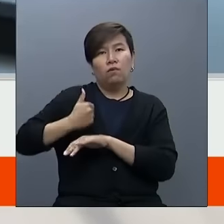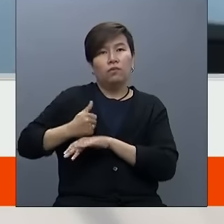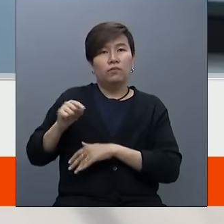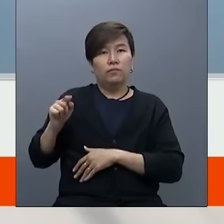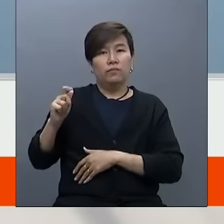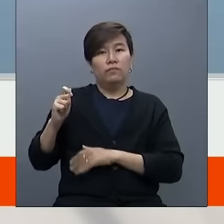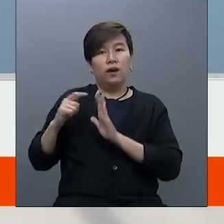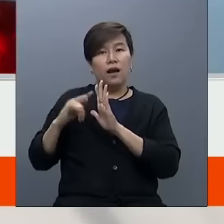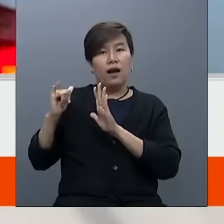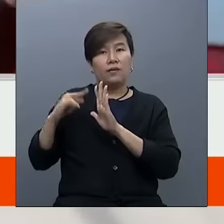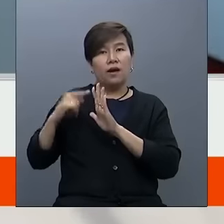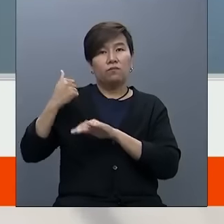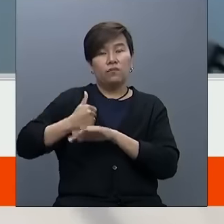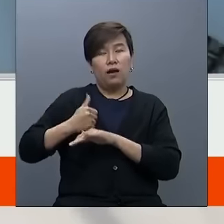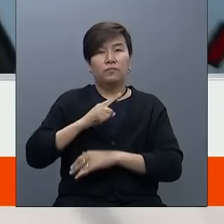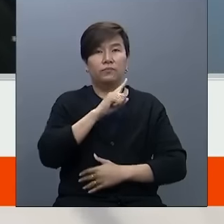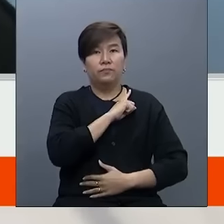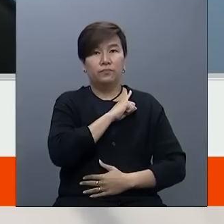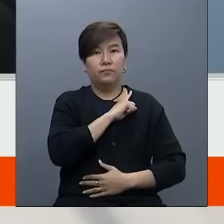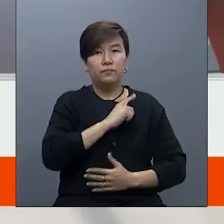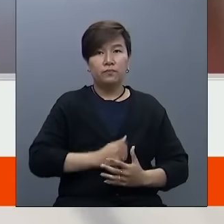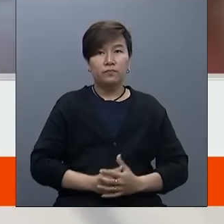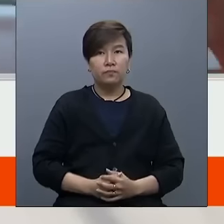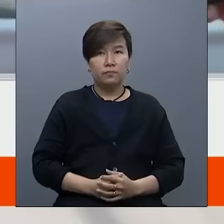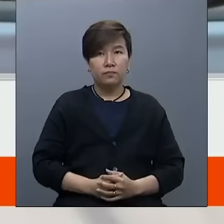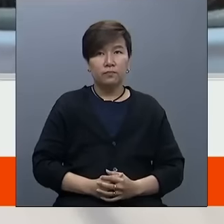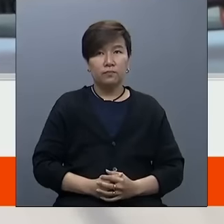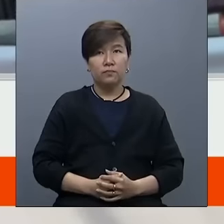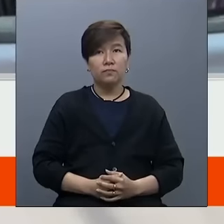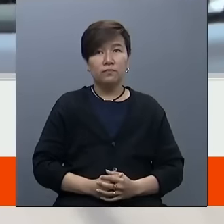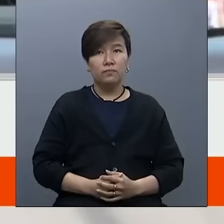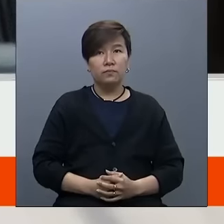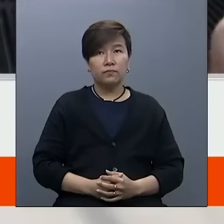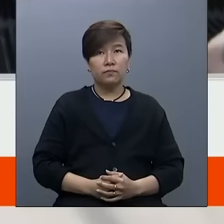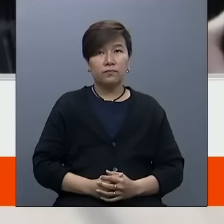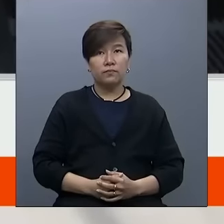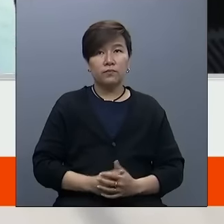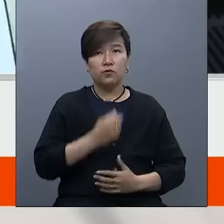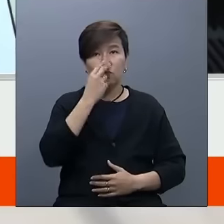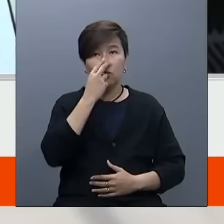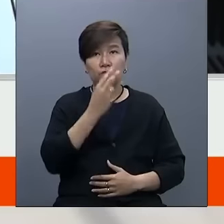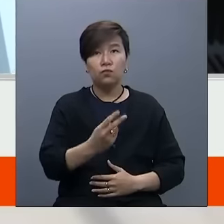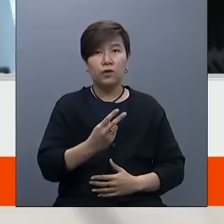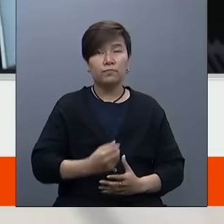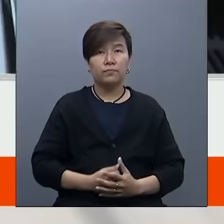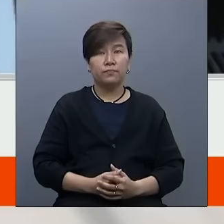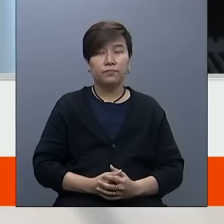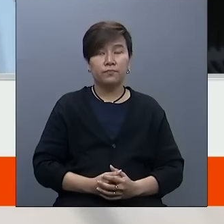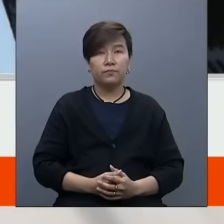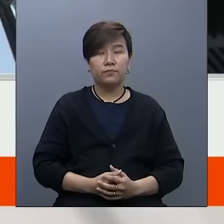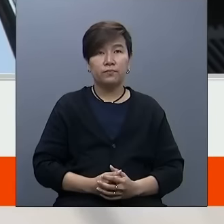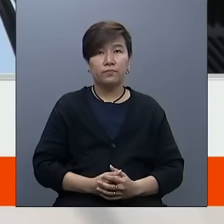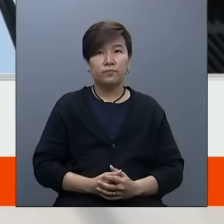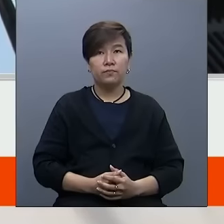ของผู้พิพากษาศาลอาญาเลยนะครับที่มีหน้าที่ในการเป็นเวรออกหมายจับในวันนั้นๆ นะครับ ค่ะท่านรองคร ับ